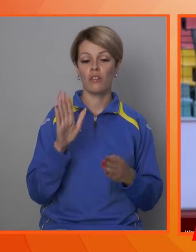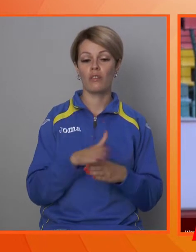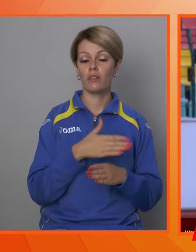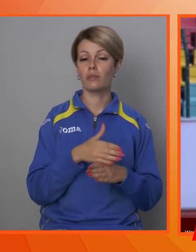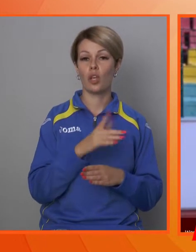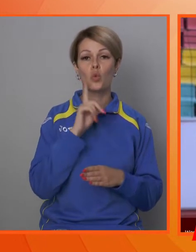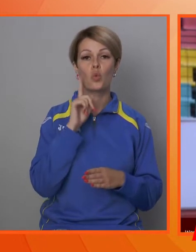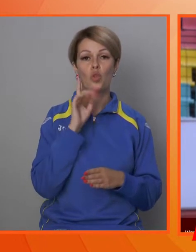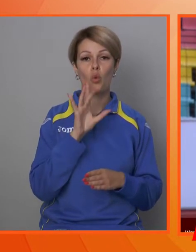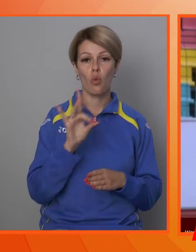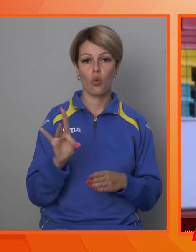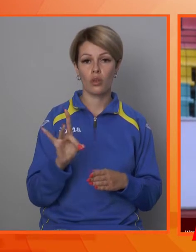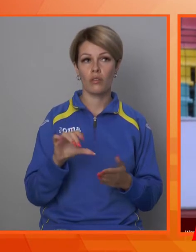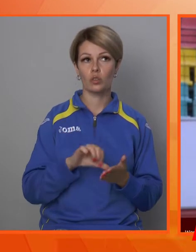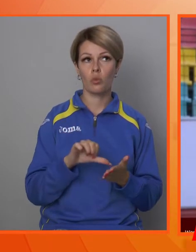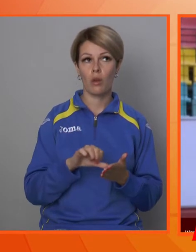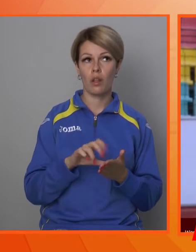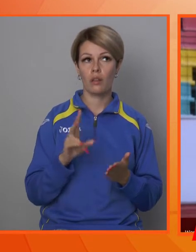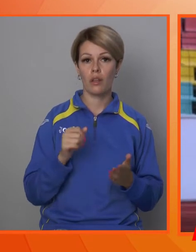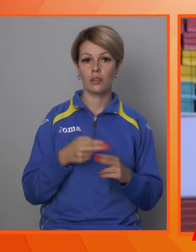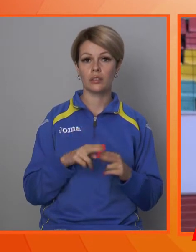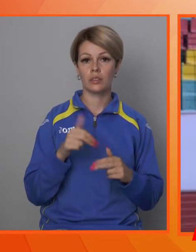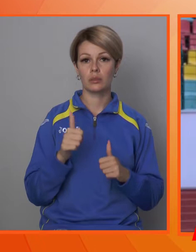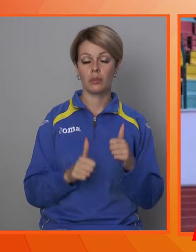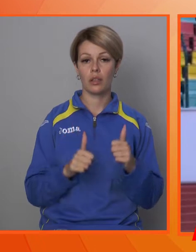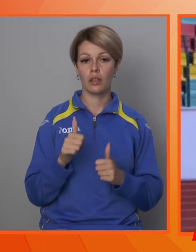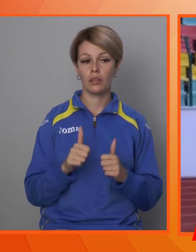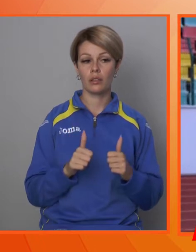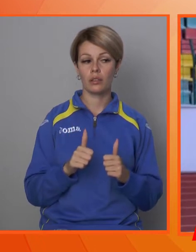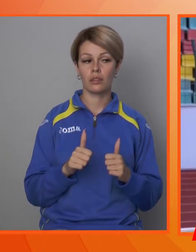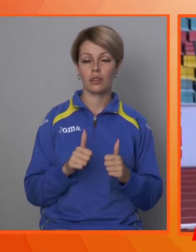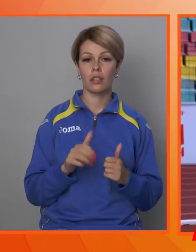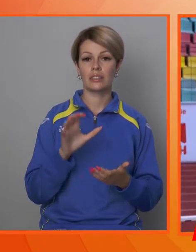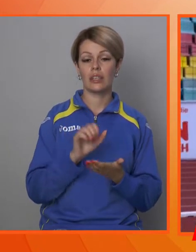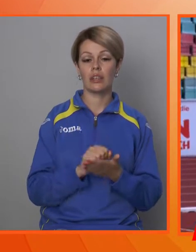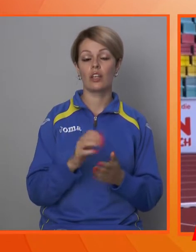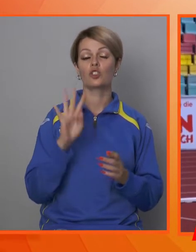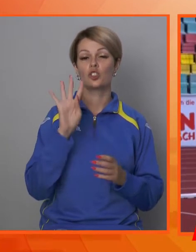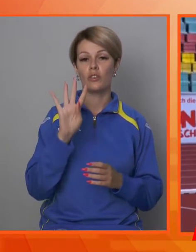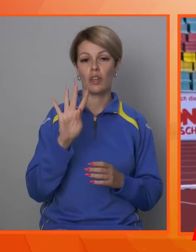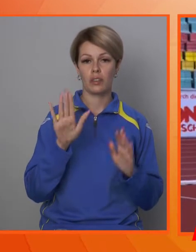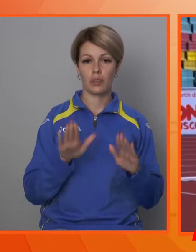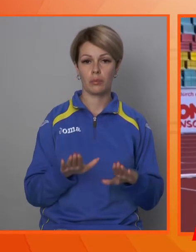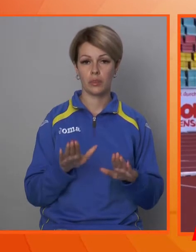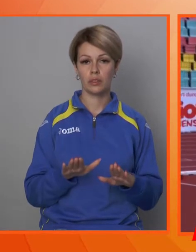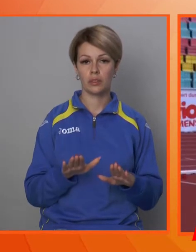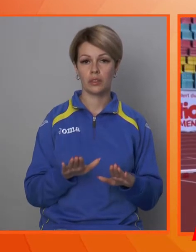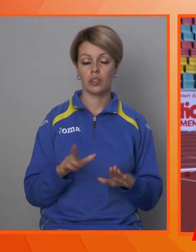у рангу юніорки, виступала на цій змагання. Ну, зайняла почесне 4-те